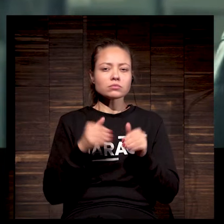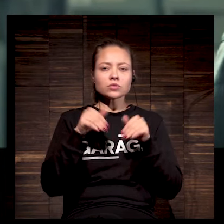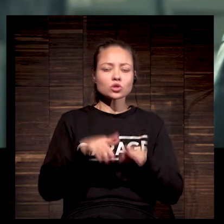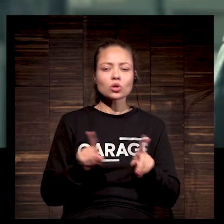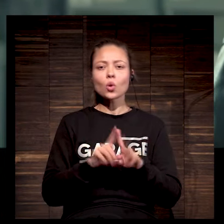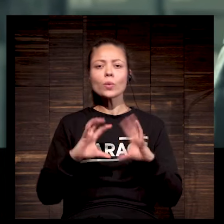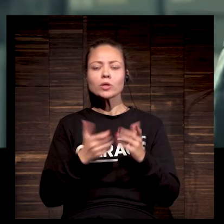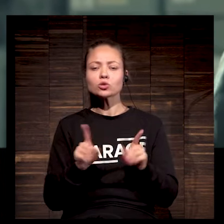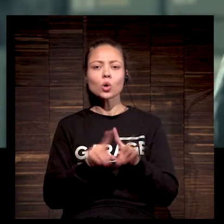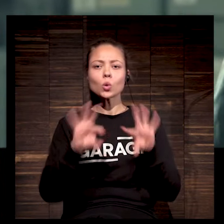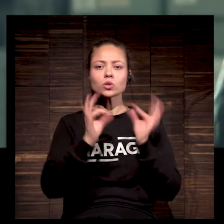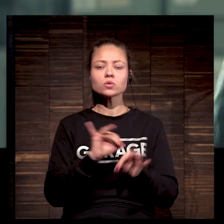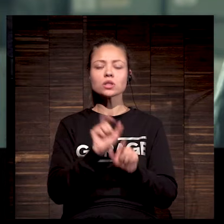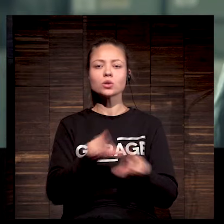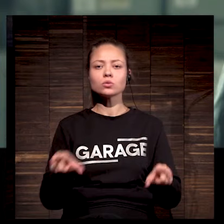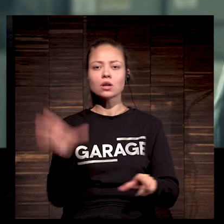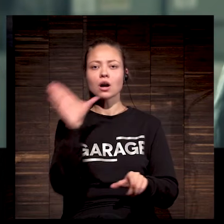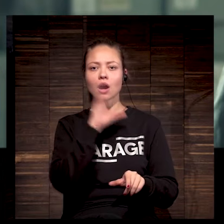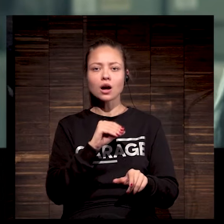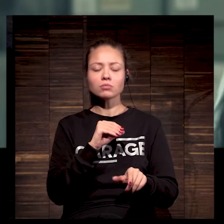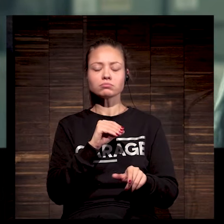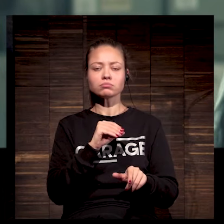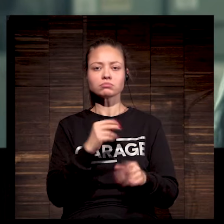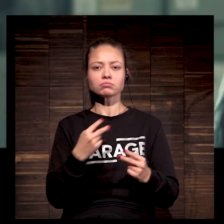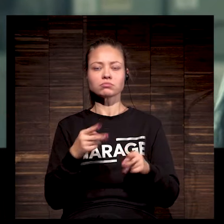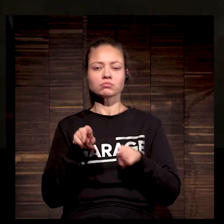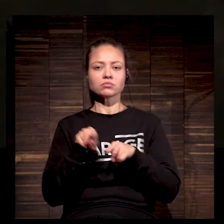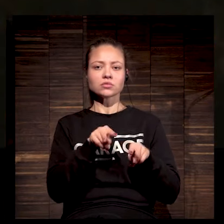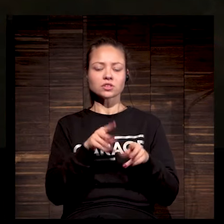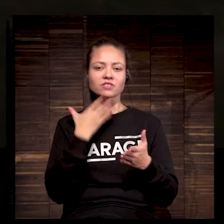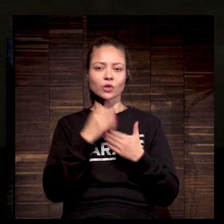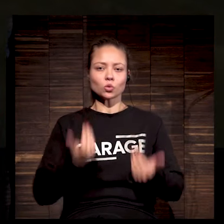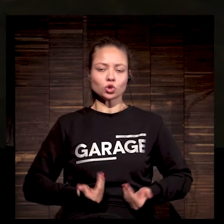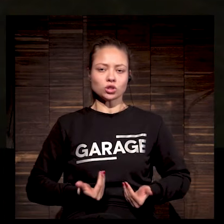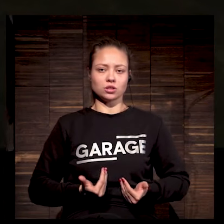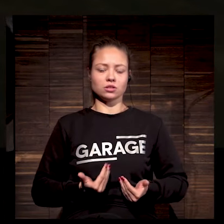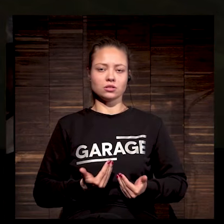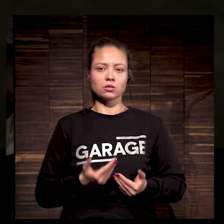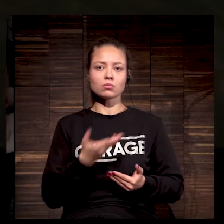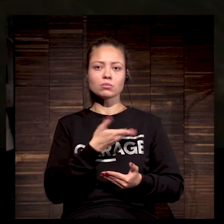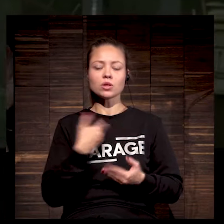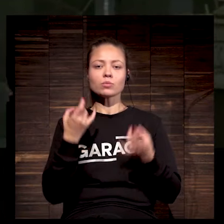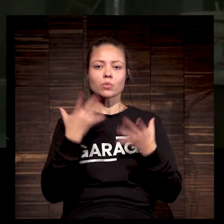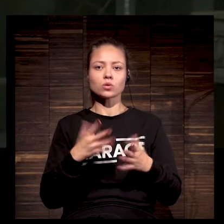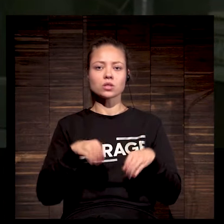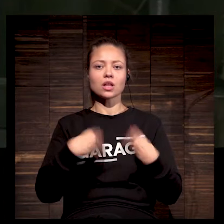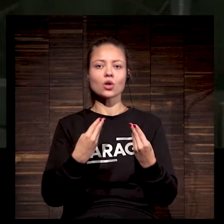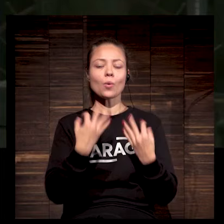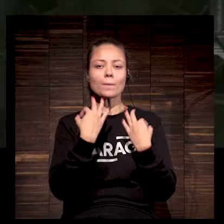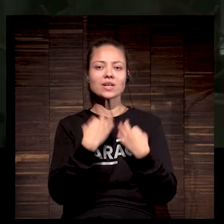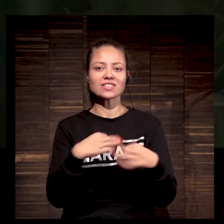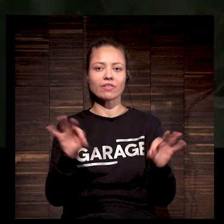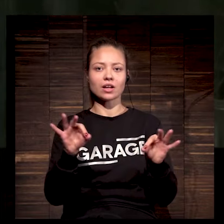такое для них искусства и люди могут брать контроль над своей жизнью свои руки мы просто даем позволения